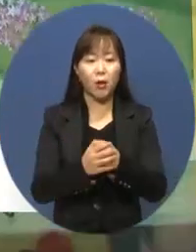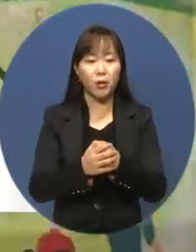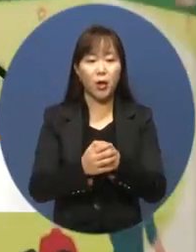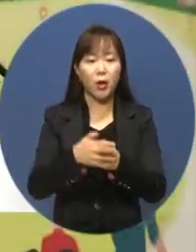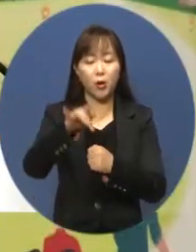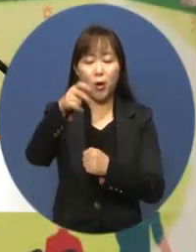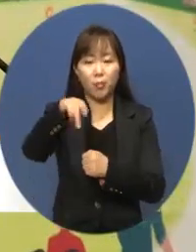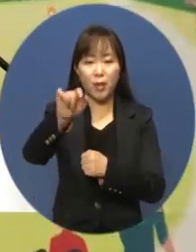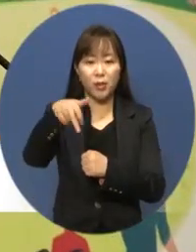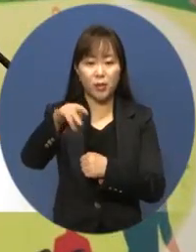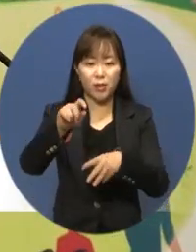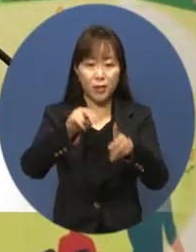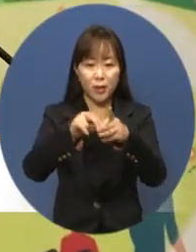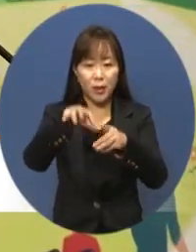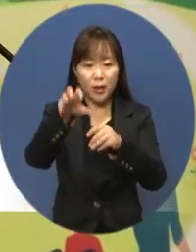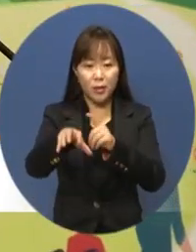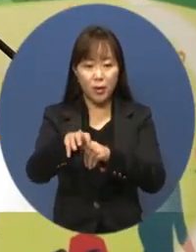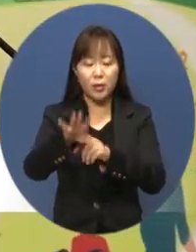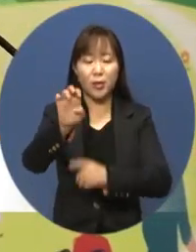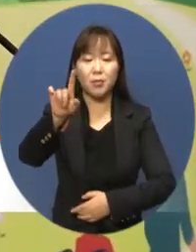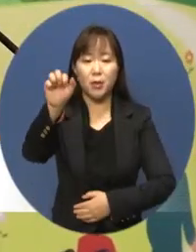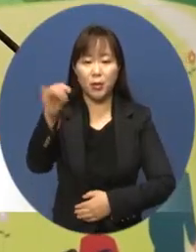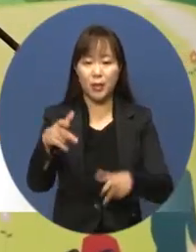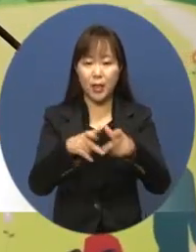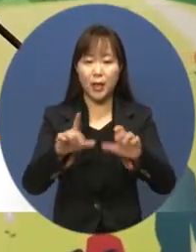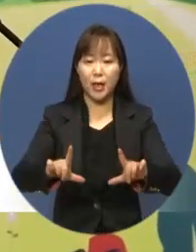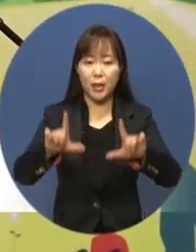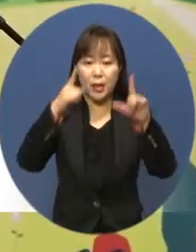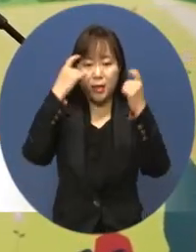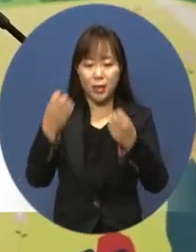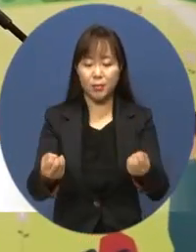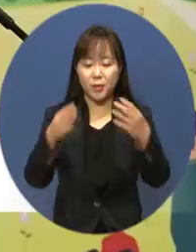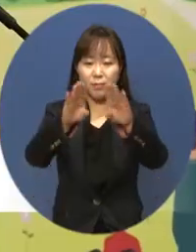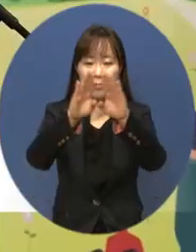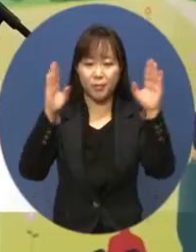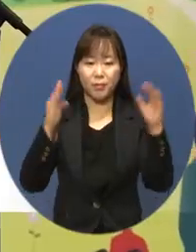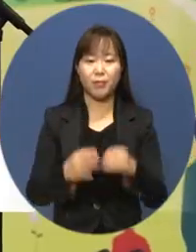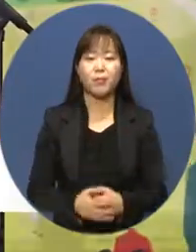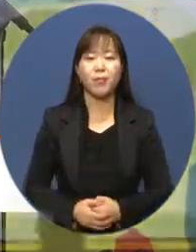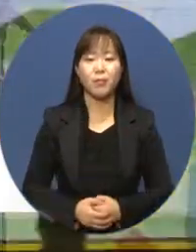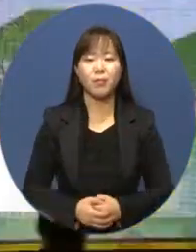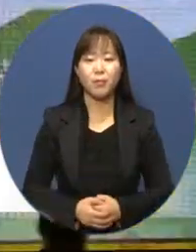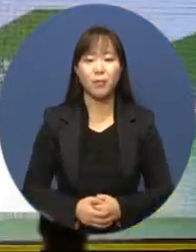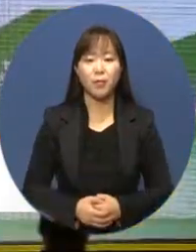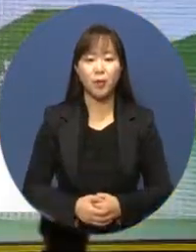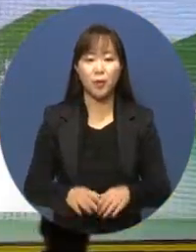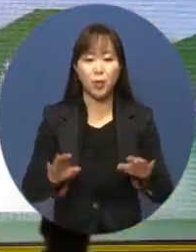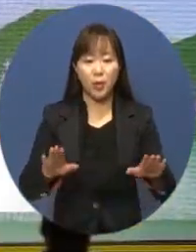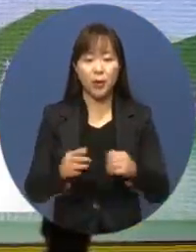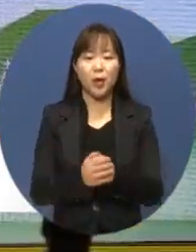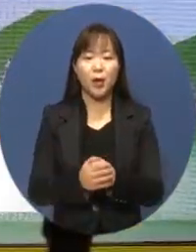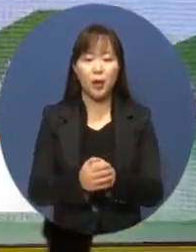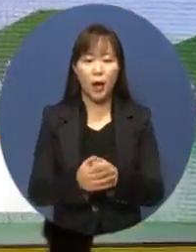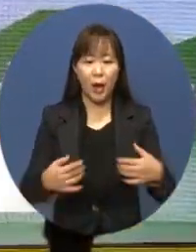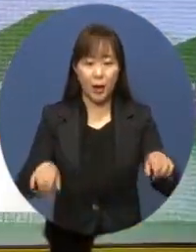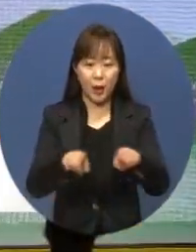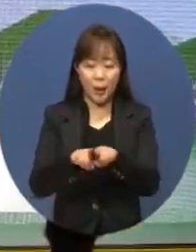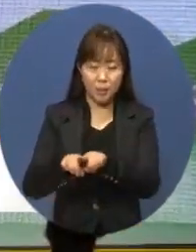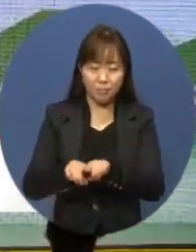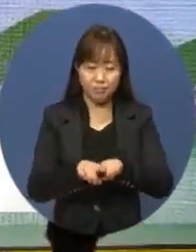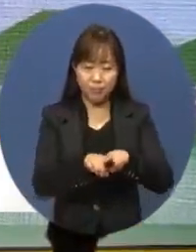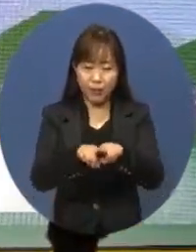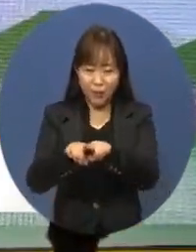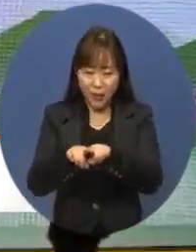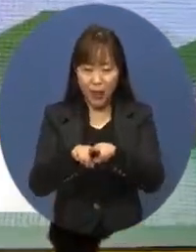그랜드볼룸에서 제41회 장애인의 날 기념식을 개최했습니다. 이번 기념식은 같은 길을 걷다,